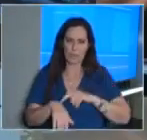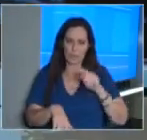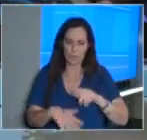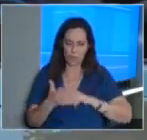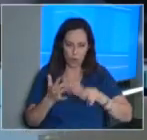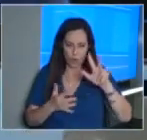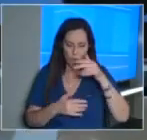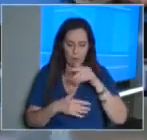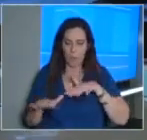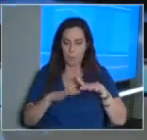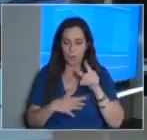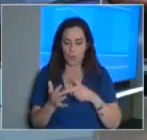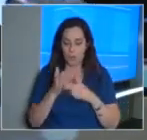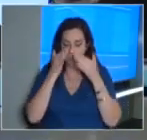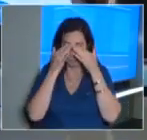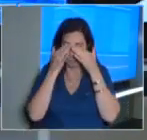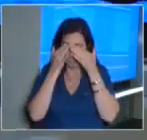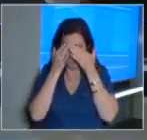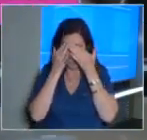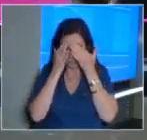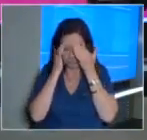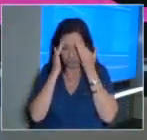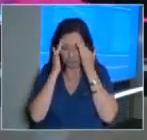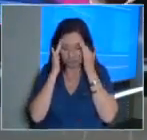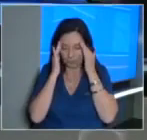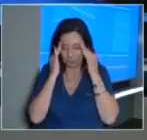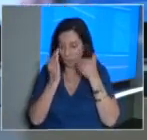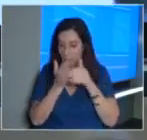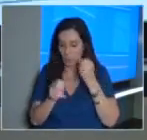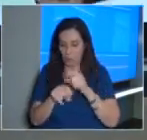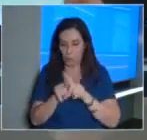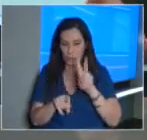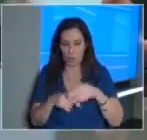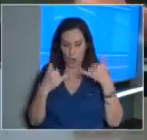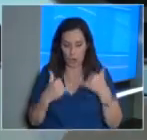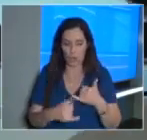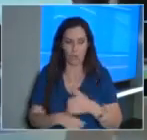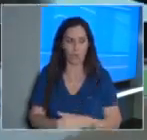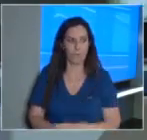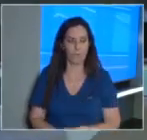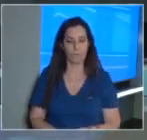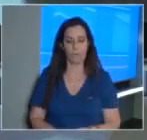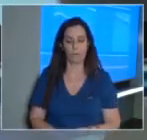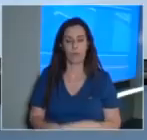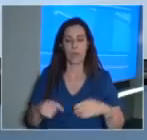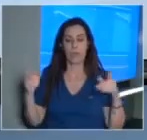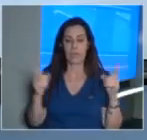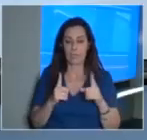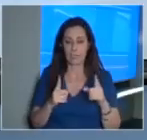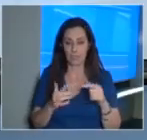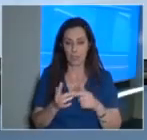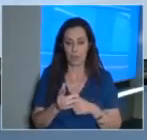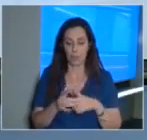הזה, הממשלה, ממשלת המעבר שפועלת, תמשיך לפעול, כמו שהיא תפעל בכל מקרה בזמן הזה, נקצר את המשך הזמן